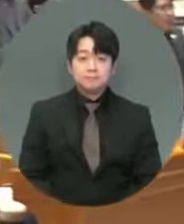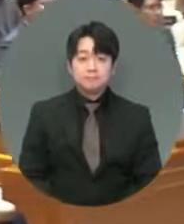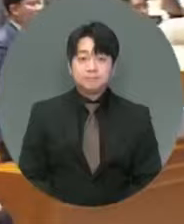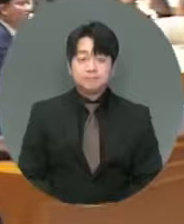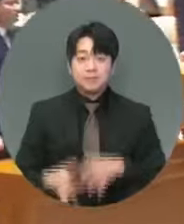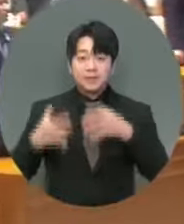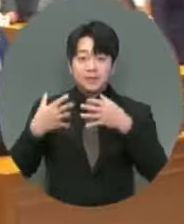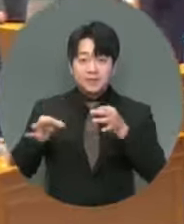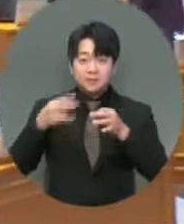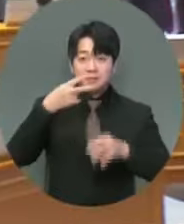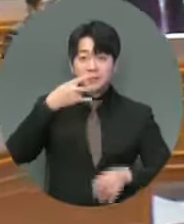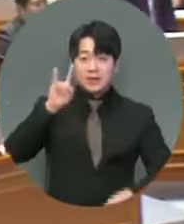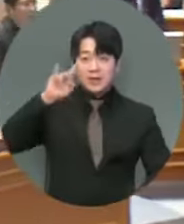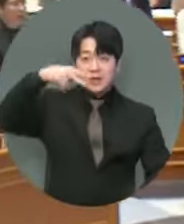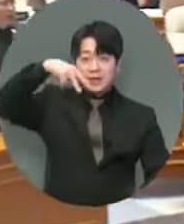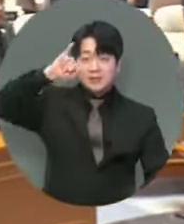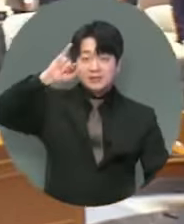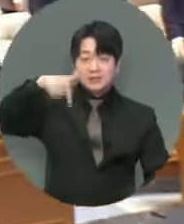김대식 의원,